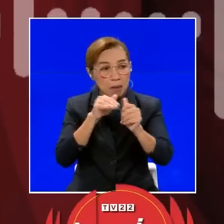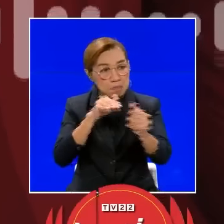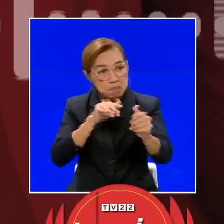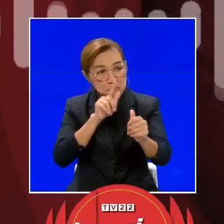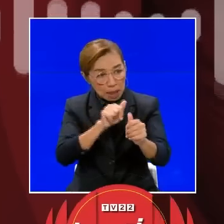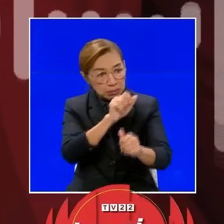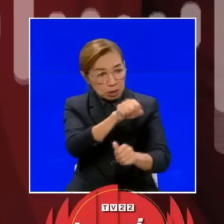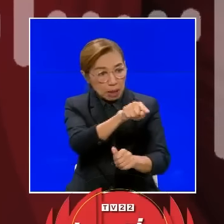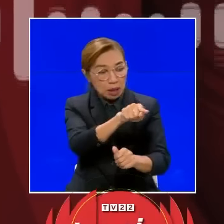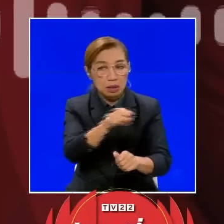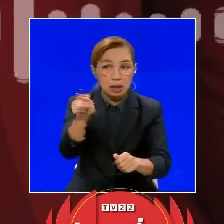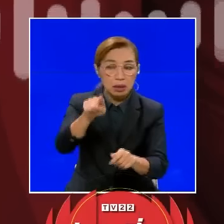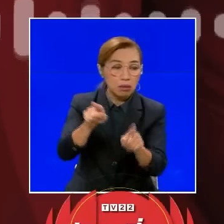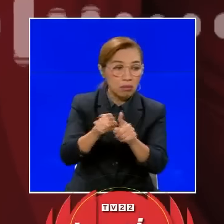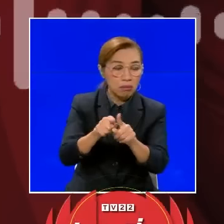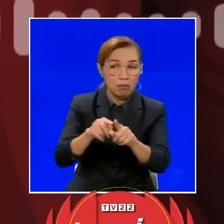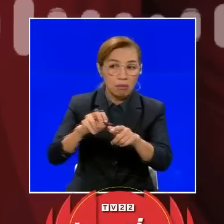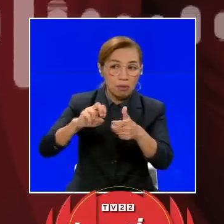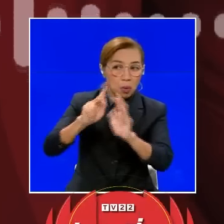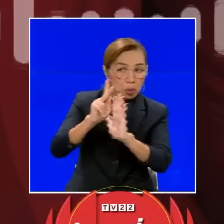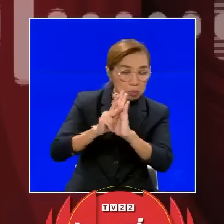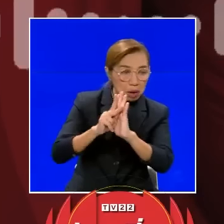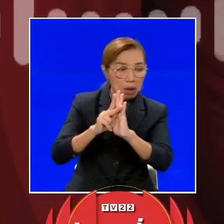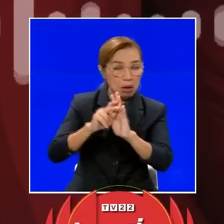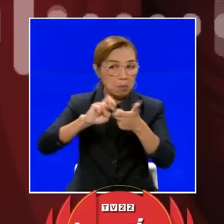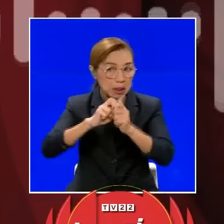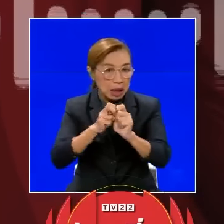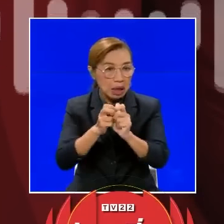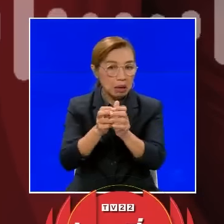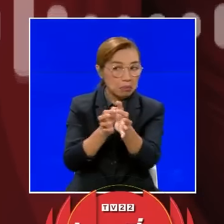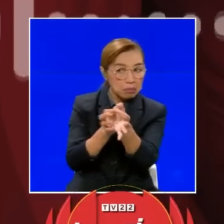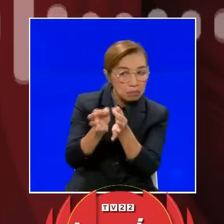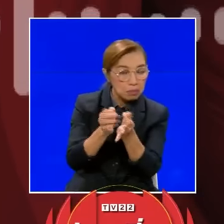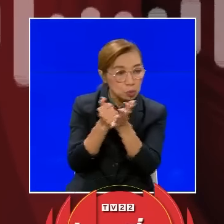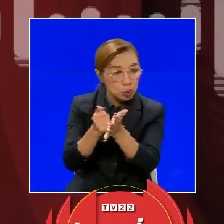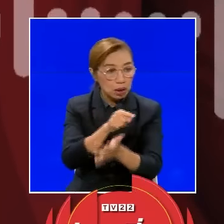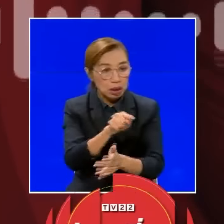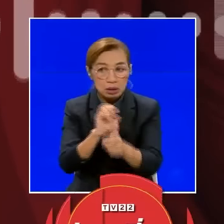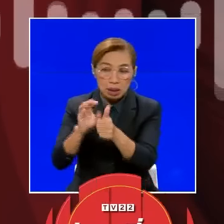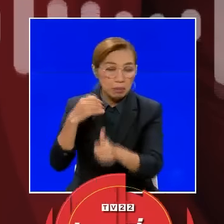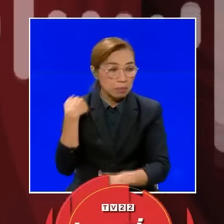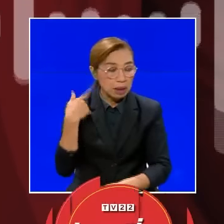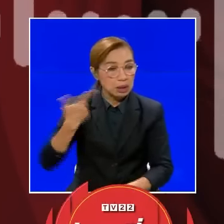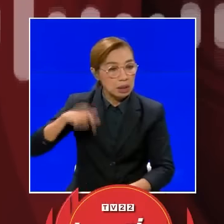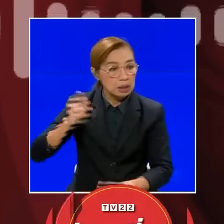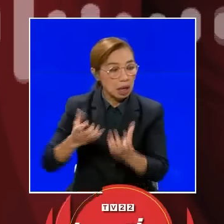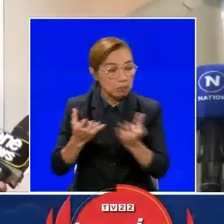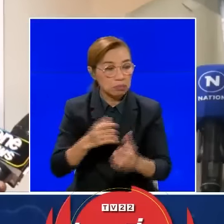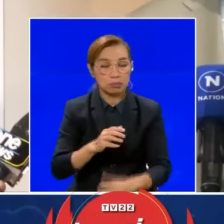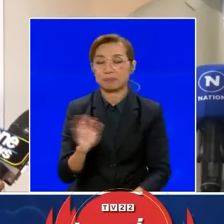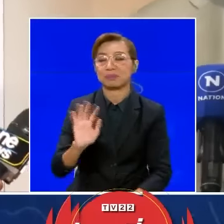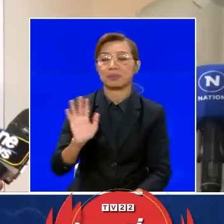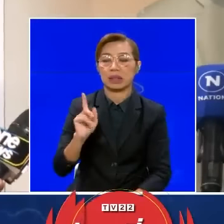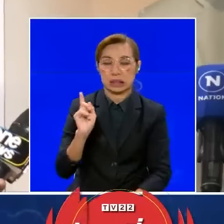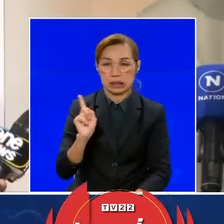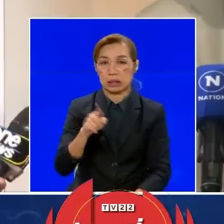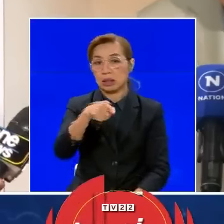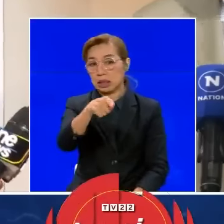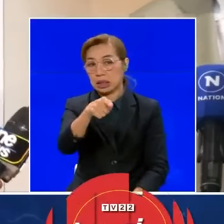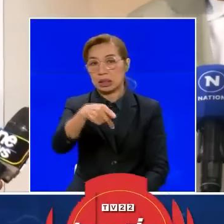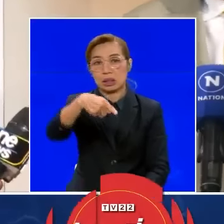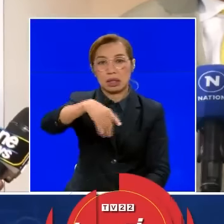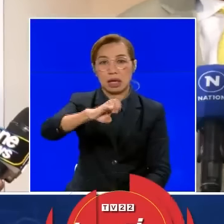ไหมอ่ะที่จะช่วยชี้แนะปัญหาข้อกฎหมายในกรณีของท่านนายกศาลรัฐธรรมนูญนะครับ ท่านเล่าให้ฟังว่ามีพิชิตอ่ะครับต้องเป็น